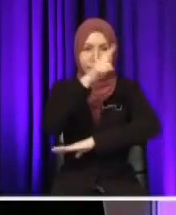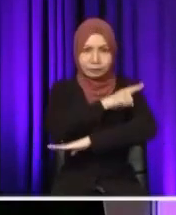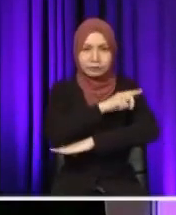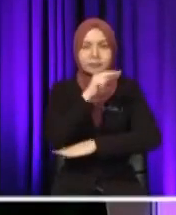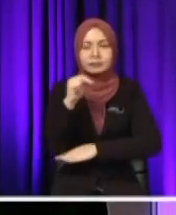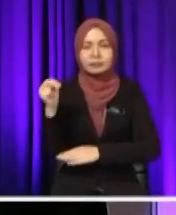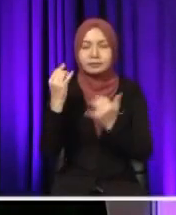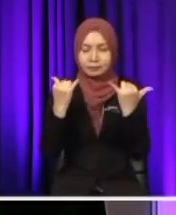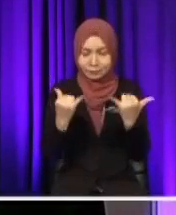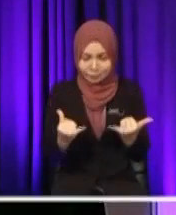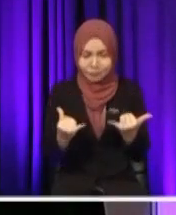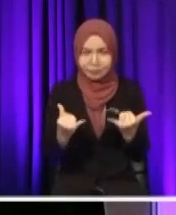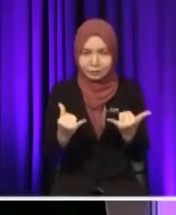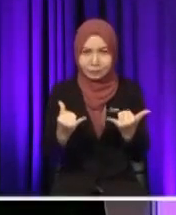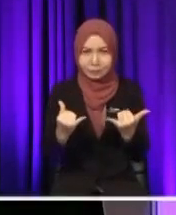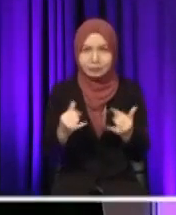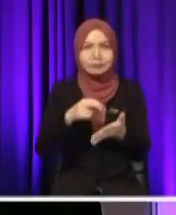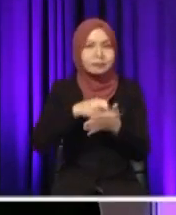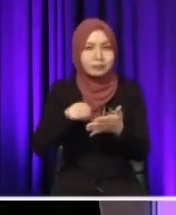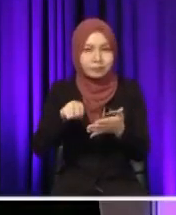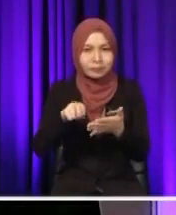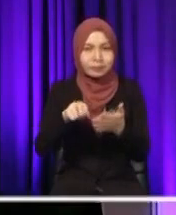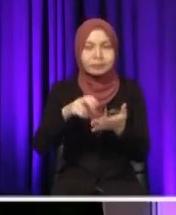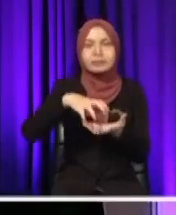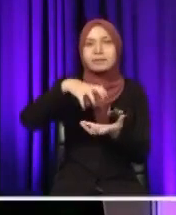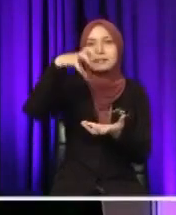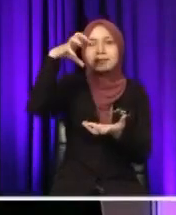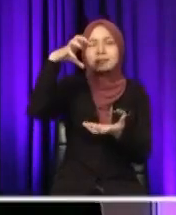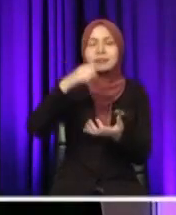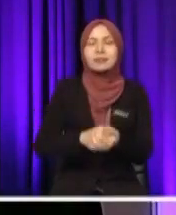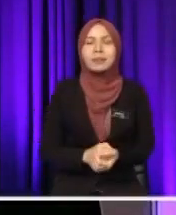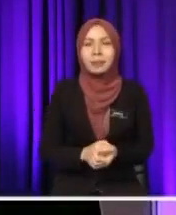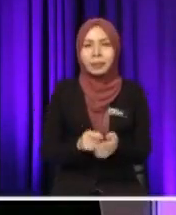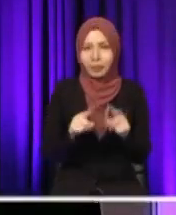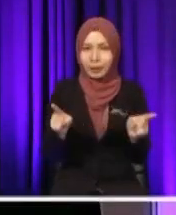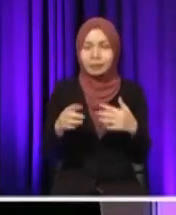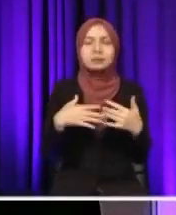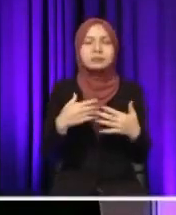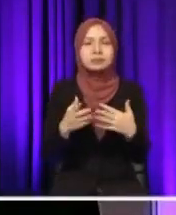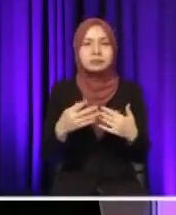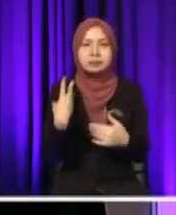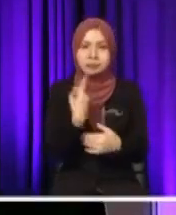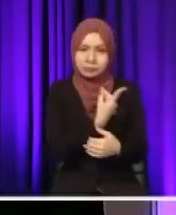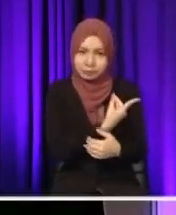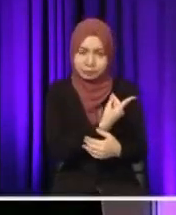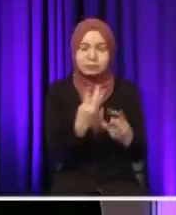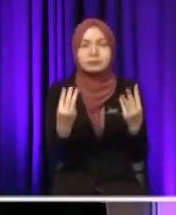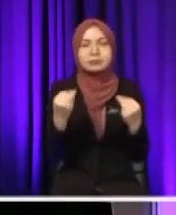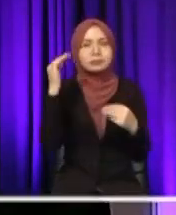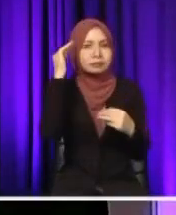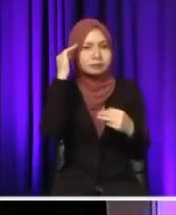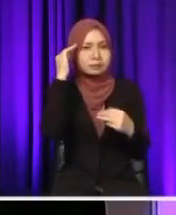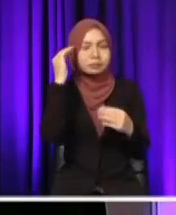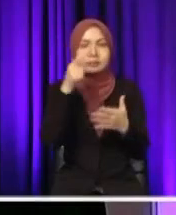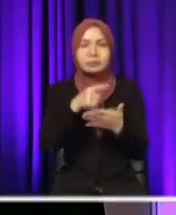tinggi ya. Dah naik dah semua. Dah naik. Okey. Tak apa. Sebenarnya kita nak tahu adakah penggunaan kita dalam seharian apakah